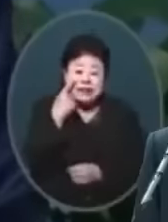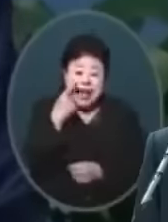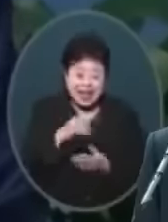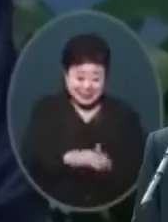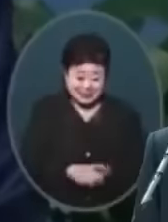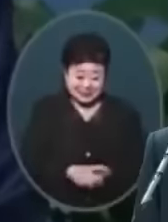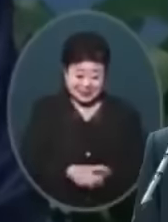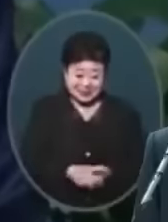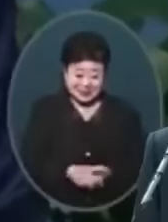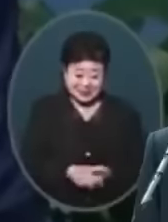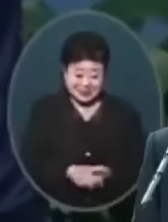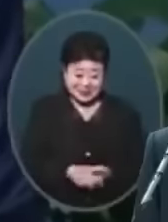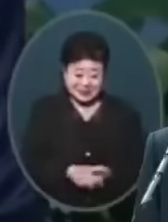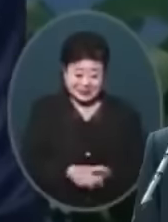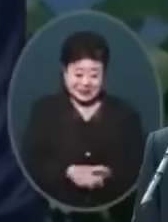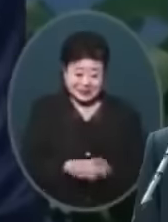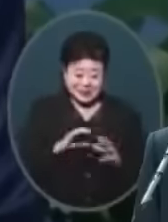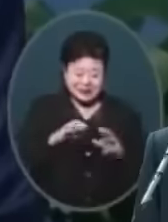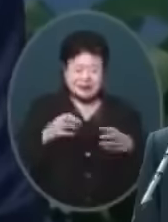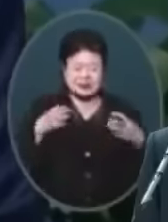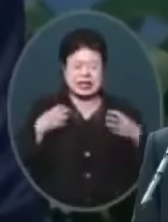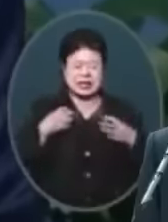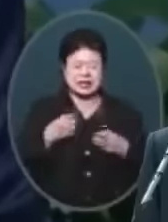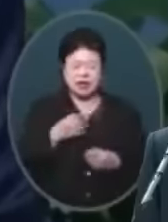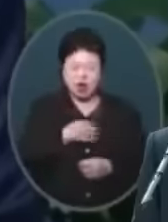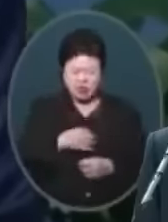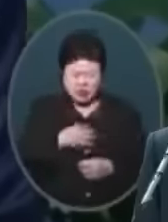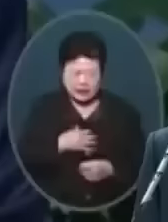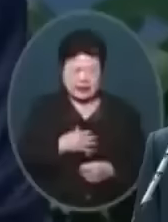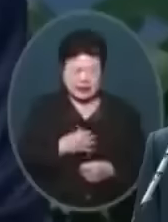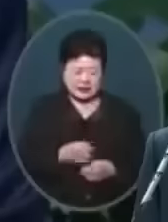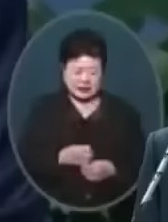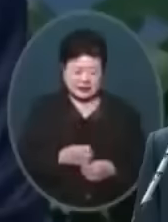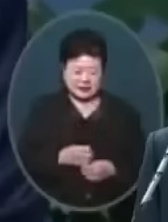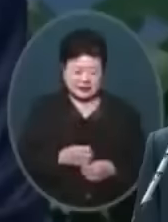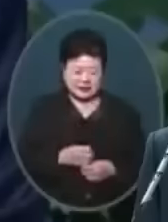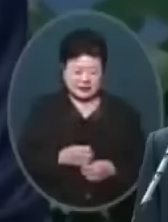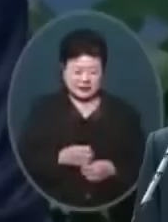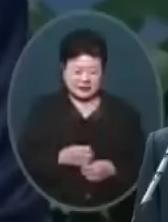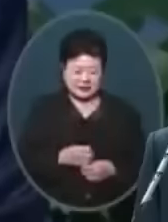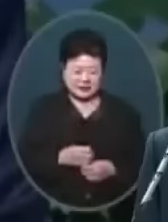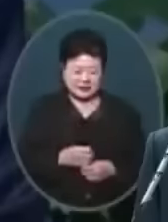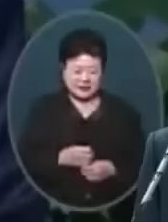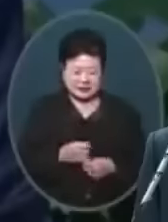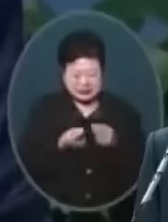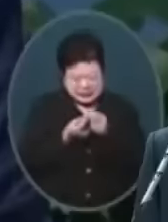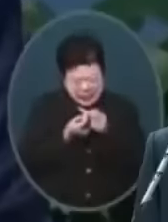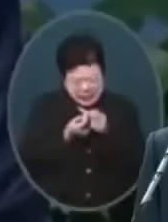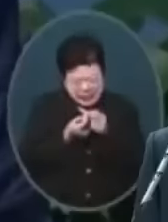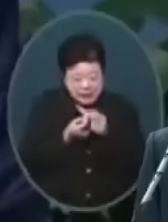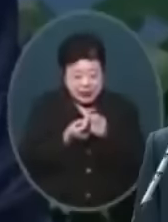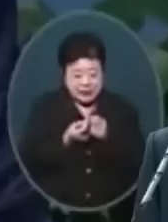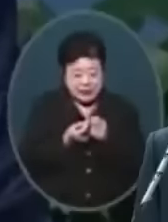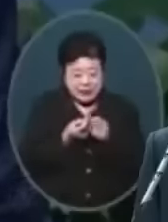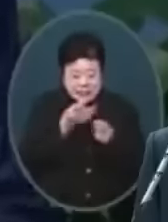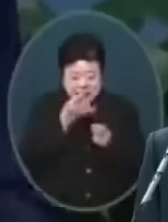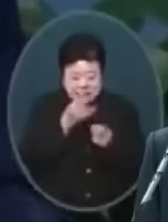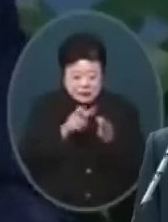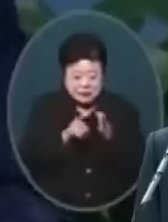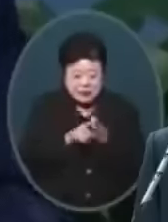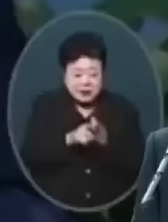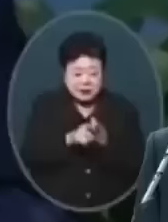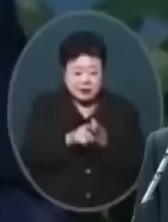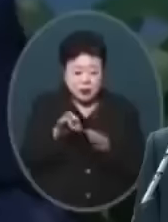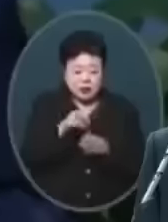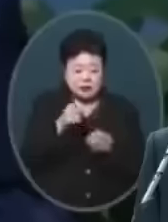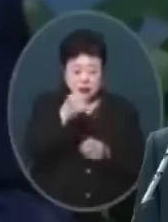해보자고. 정부에서 걱정을 하고 야단인데 아 우리 별 볼 일 없다고 생각하지만 우리는 우리 자신을 볼 때